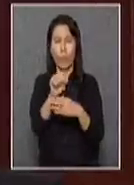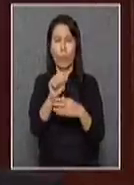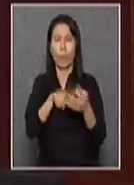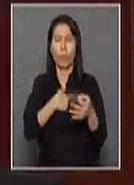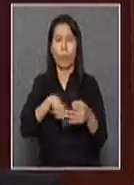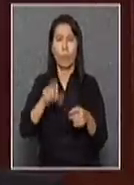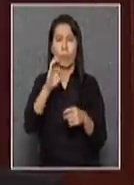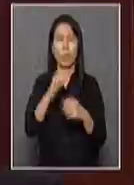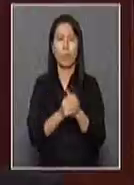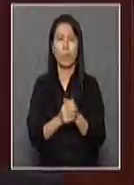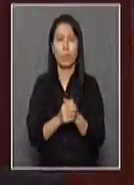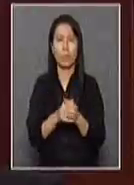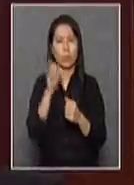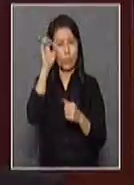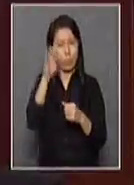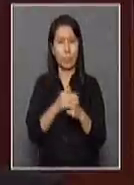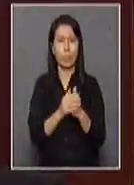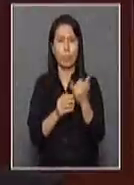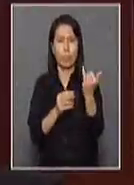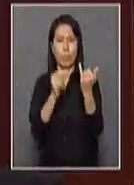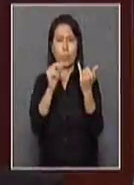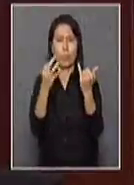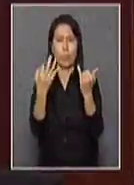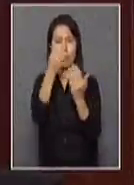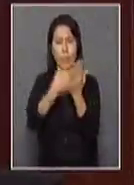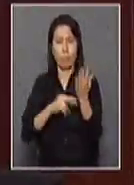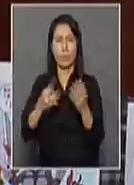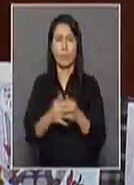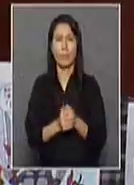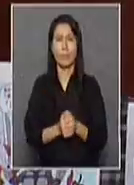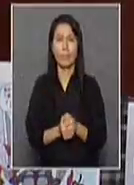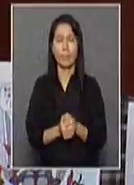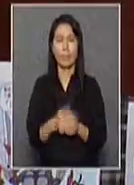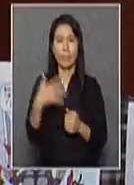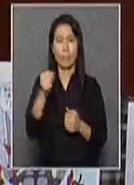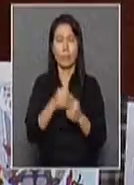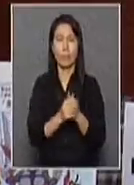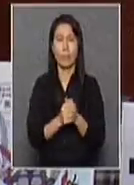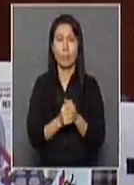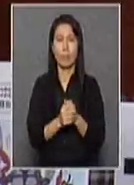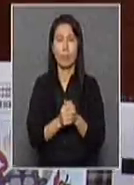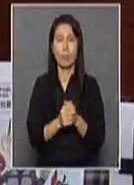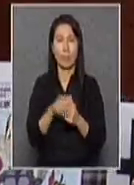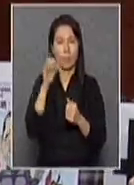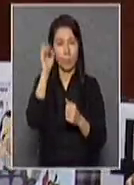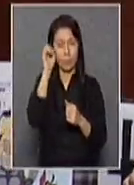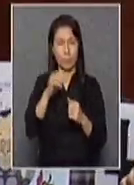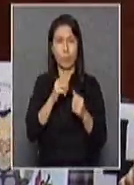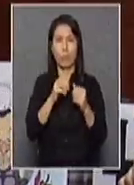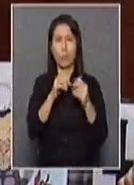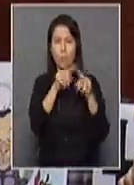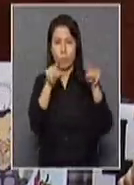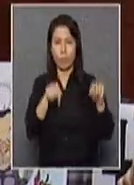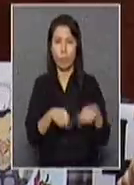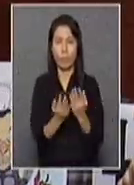陳志全議員，請你動議第673項修正案。 主席，我動議通過會議講稿附